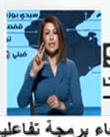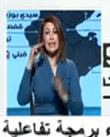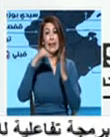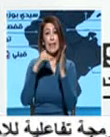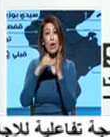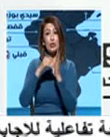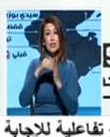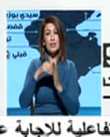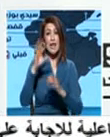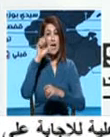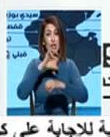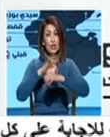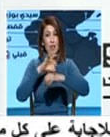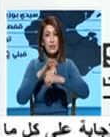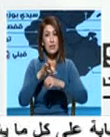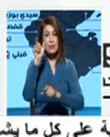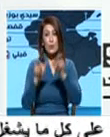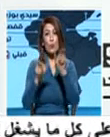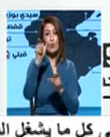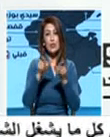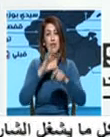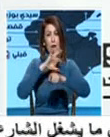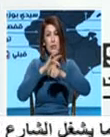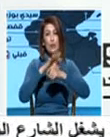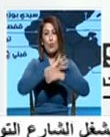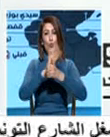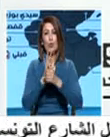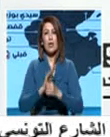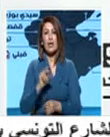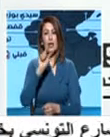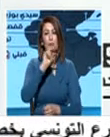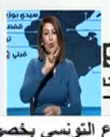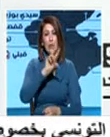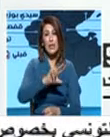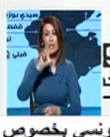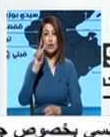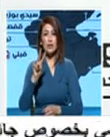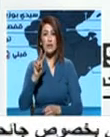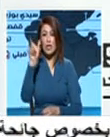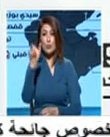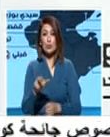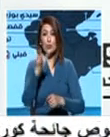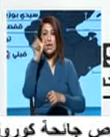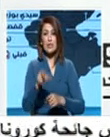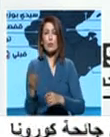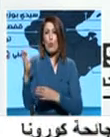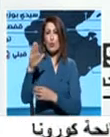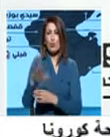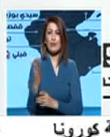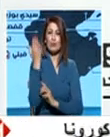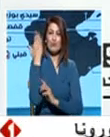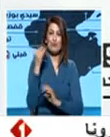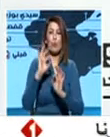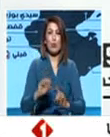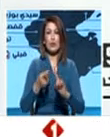بالنسبة بفيروس كورونا، 23 وفيات الله يرحمهم وينعمهم، 135 مازالوا تحت الحجر الصحي،